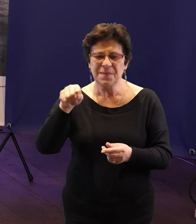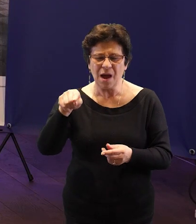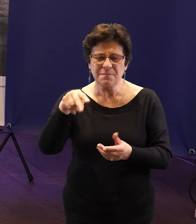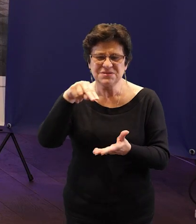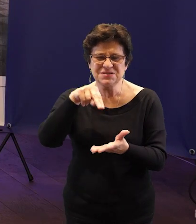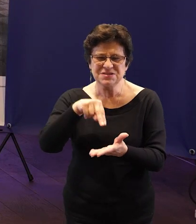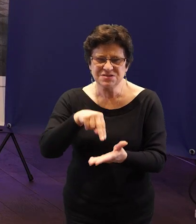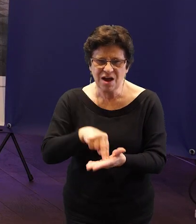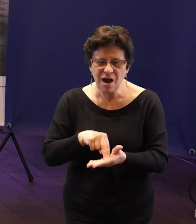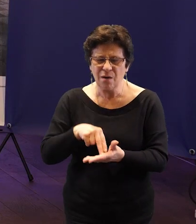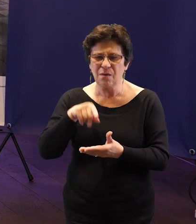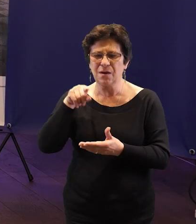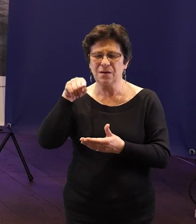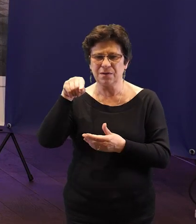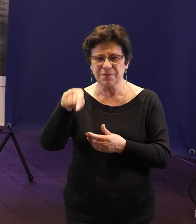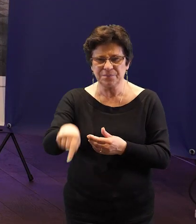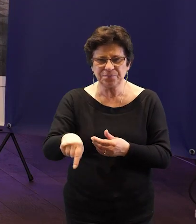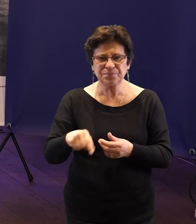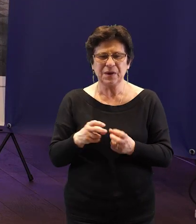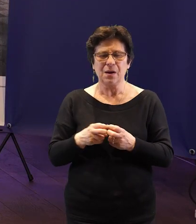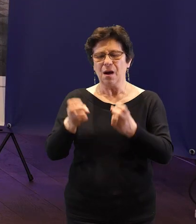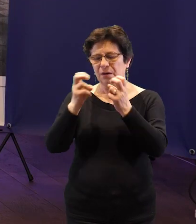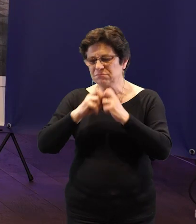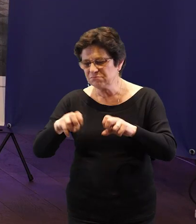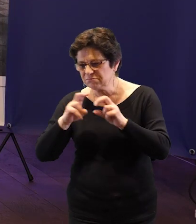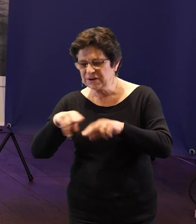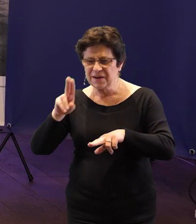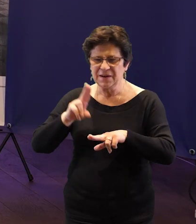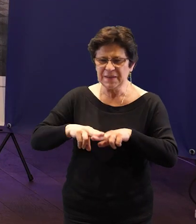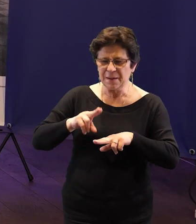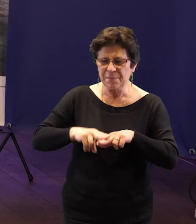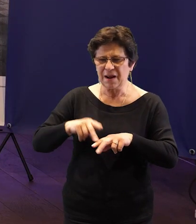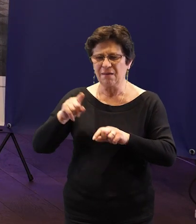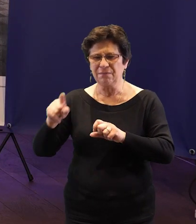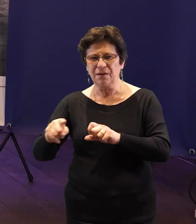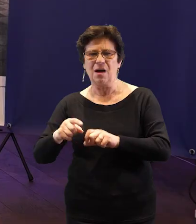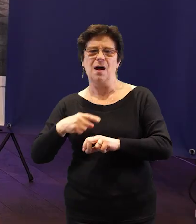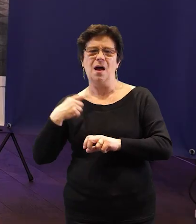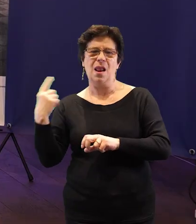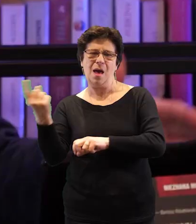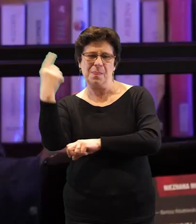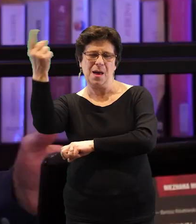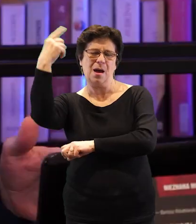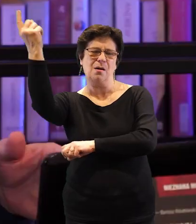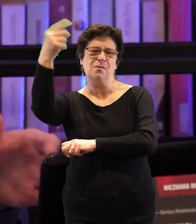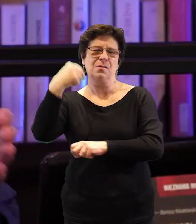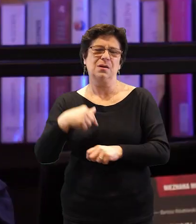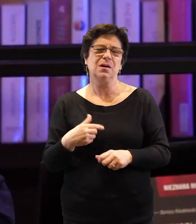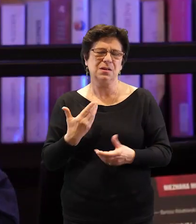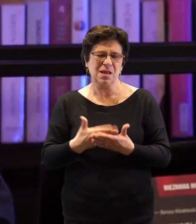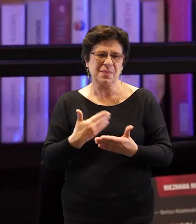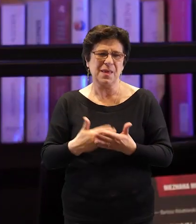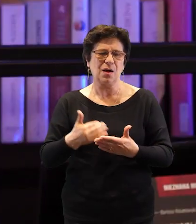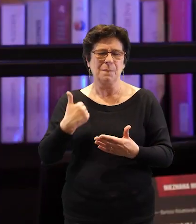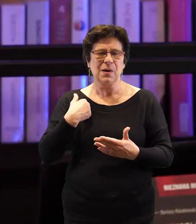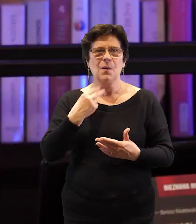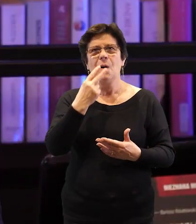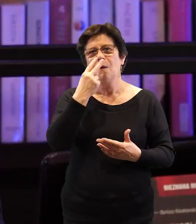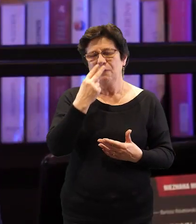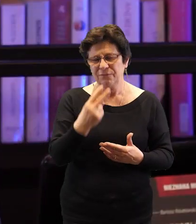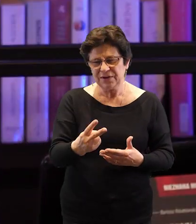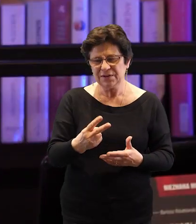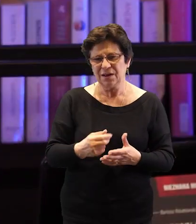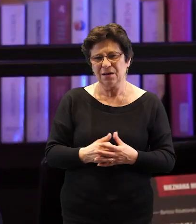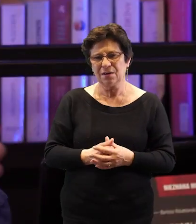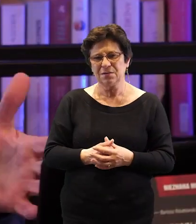i tam były poddawane testom i latały między innymi nad Książ. I tam faktycznie mogły być widywane. No to wtedy była